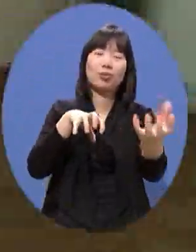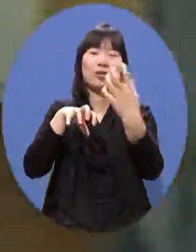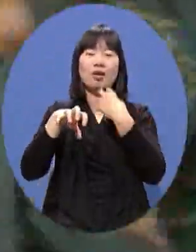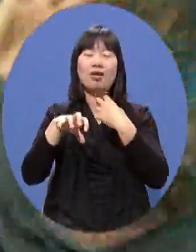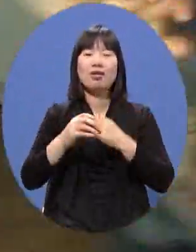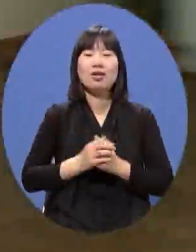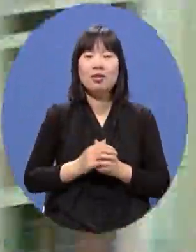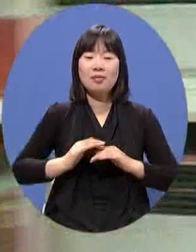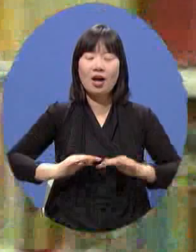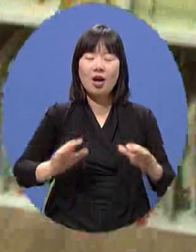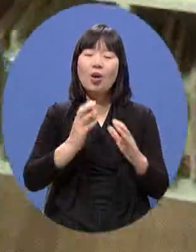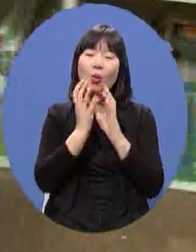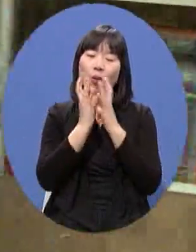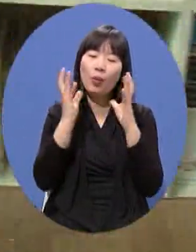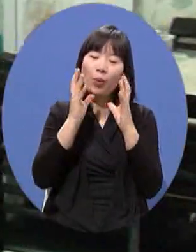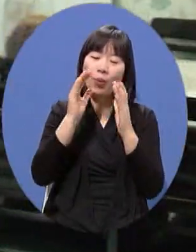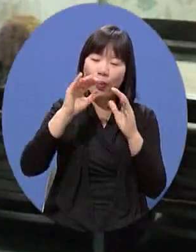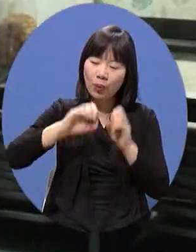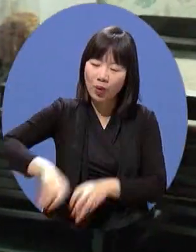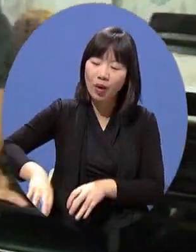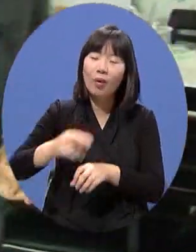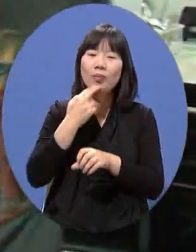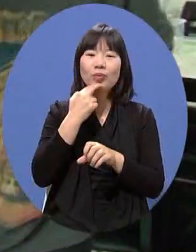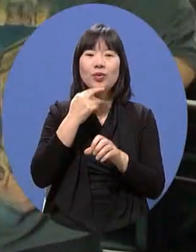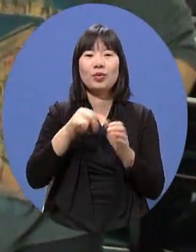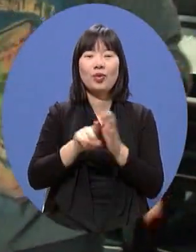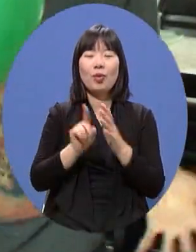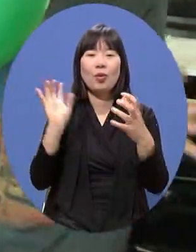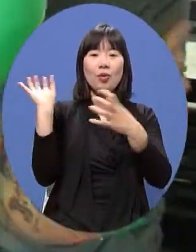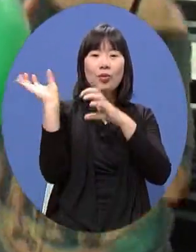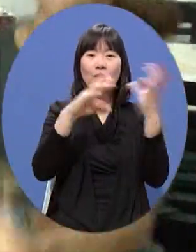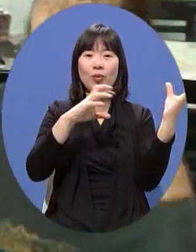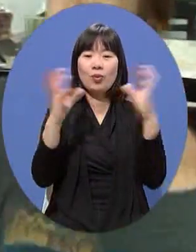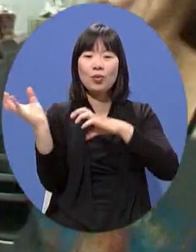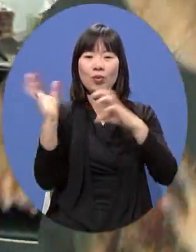바닥에 풍선을 떨어뜨리지 않도록 주고받는 것이 포인트.